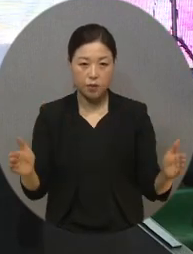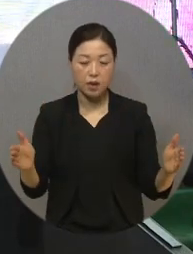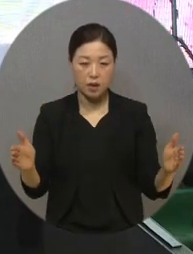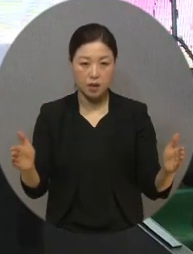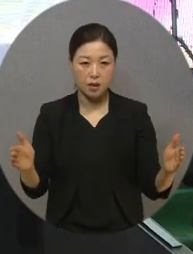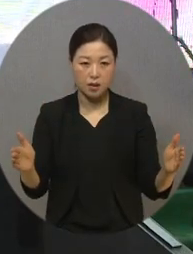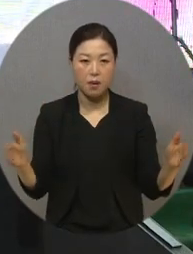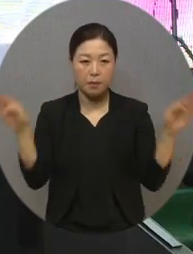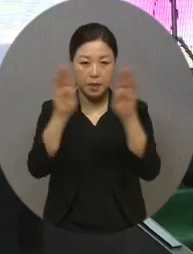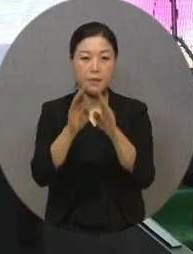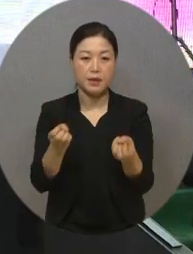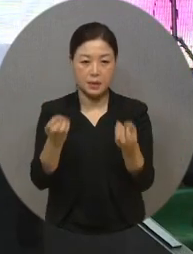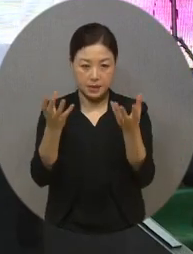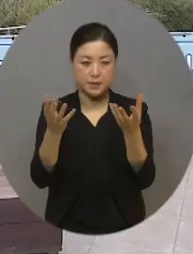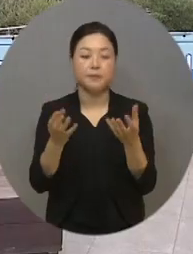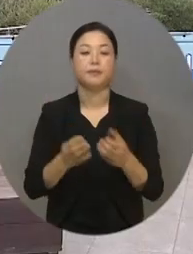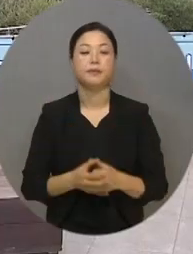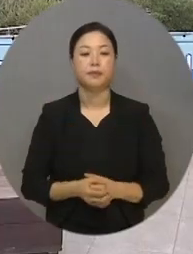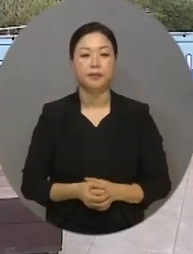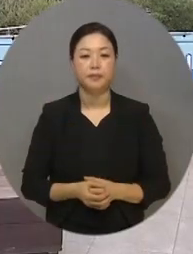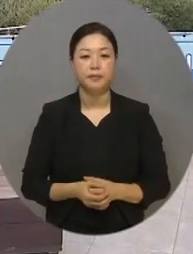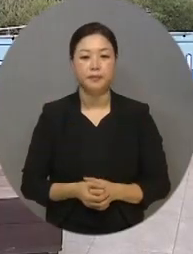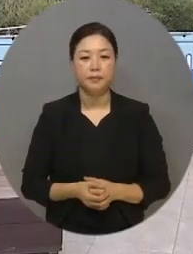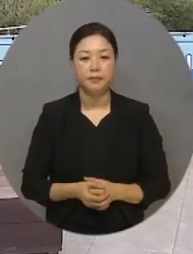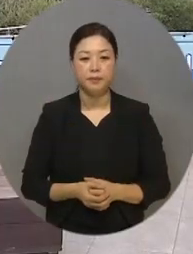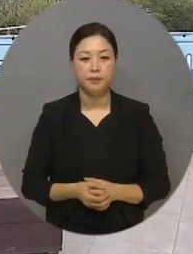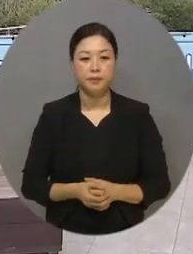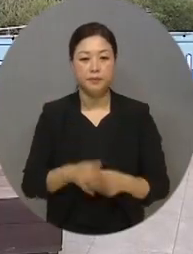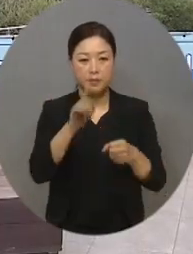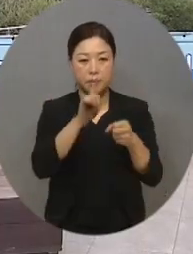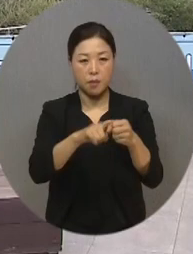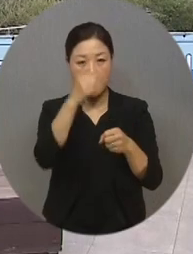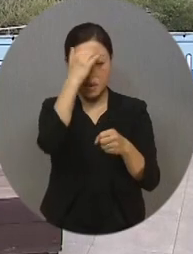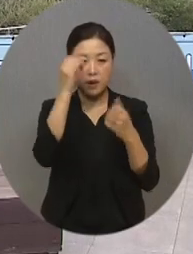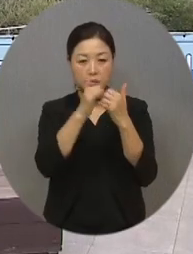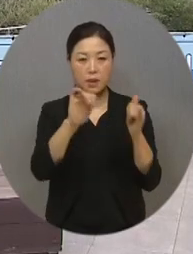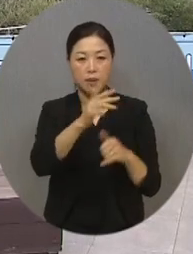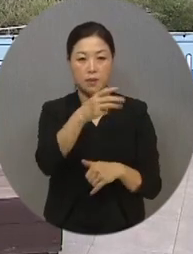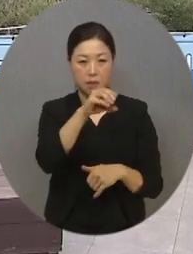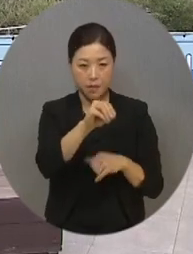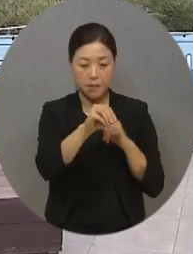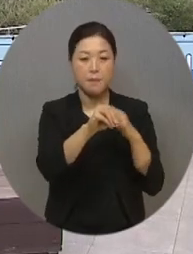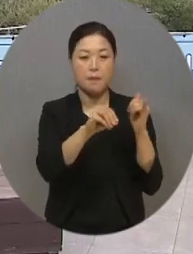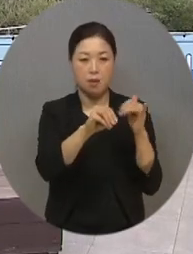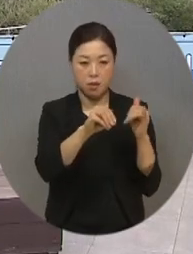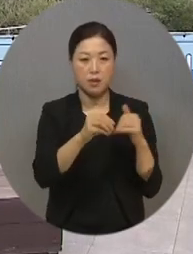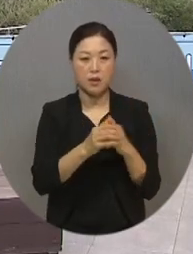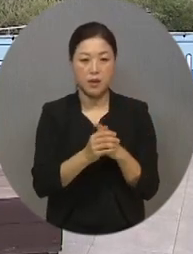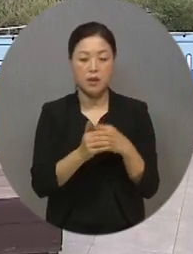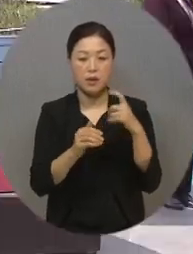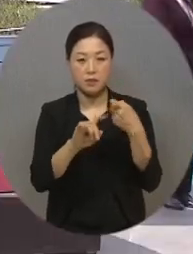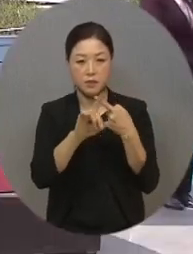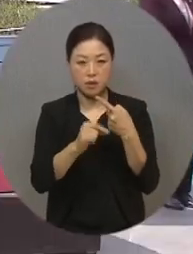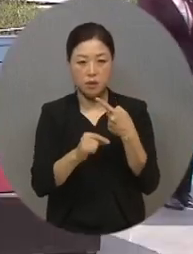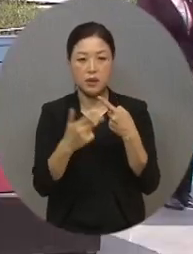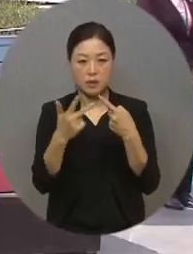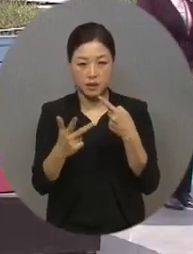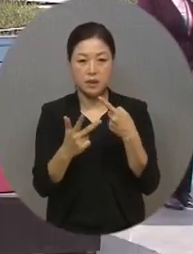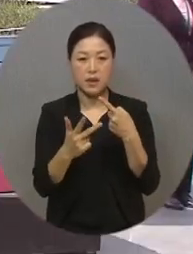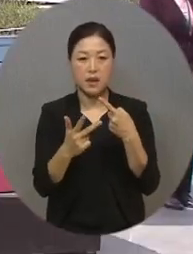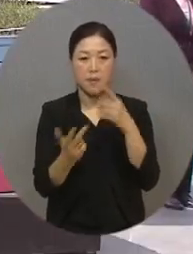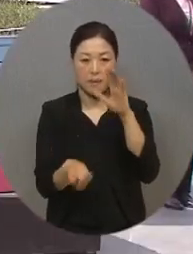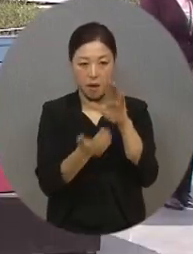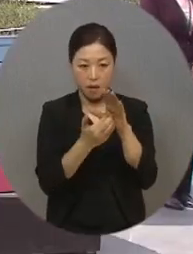함께 마무리했습니다. 박람회는 목표 관람객 800만 명을 지난달 7일 달성했고 15일